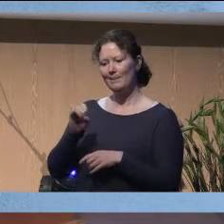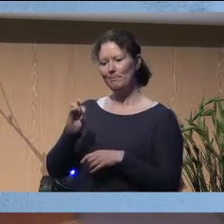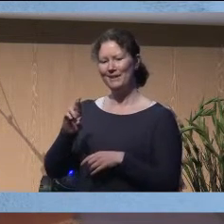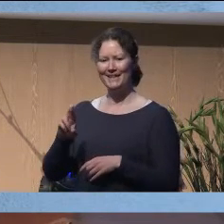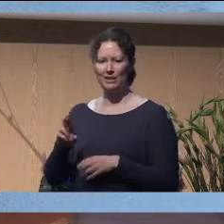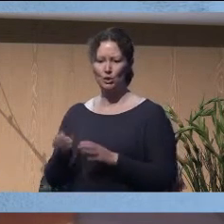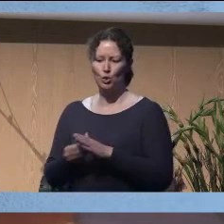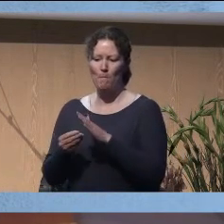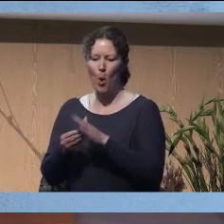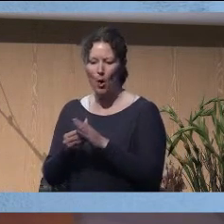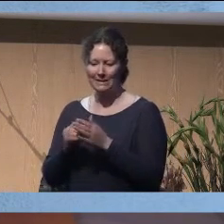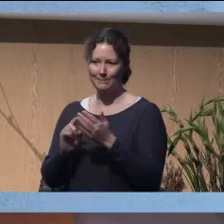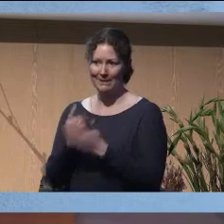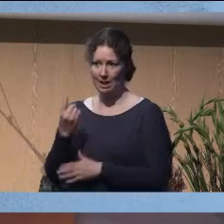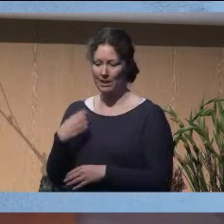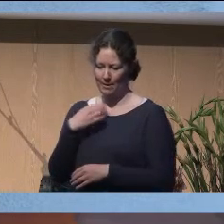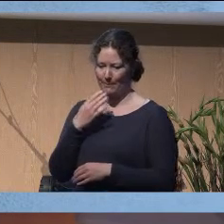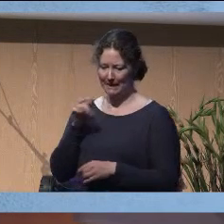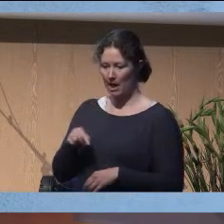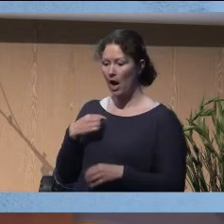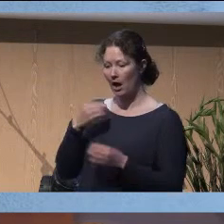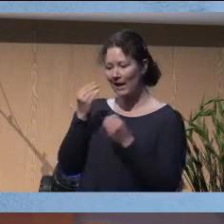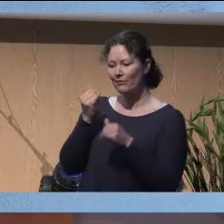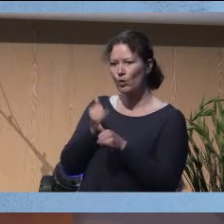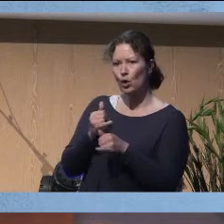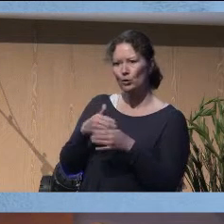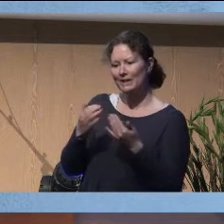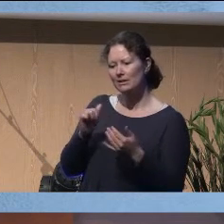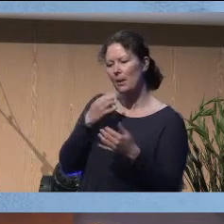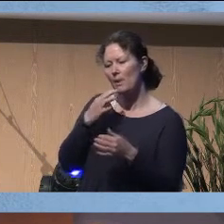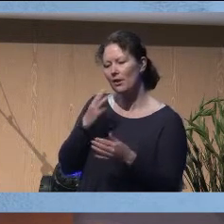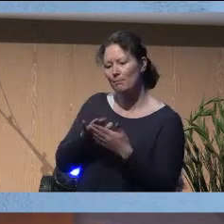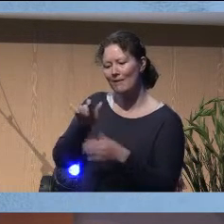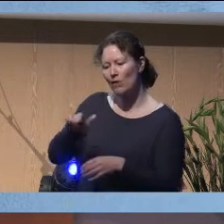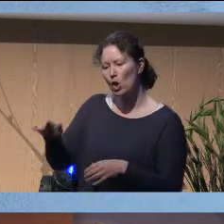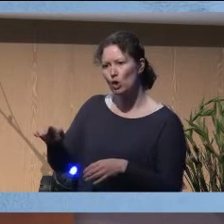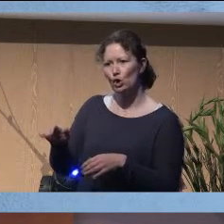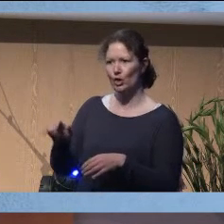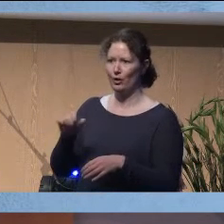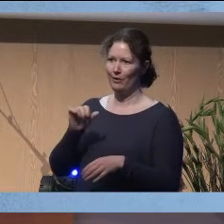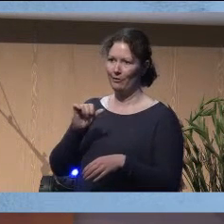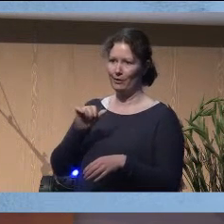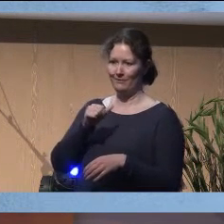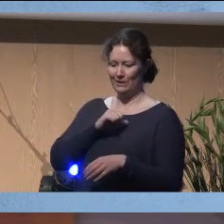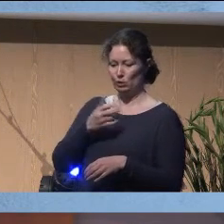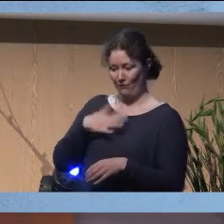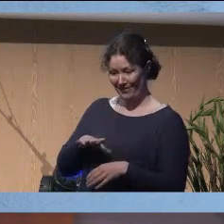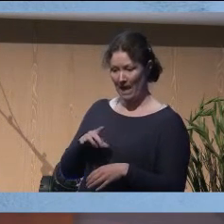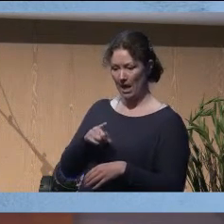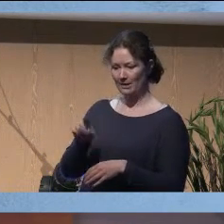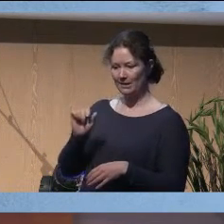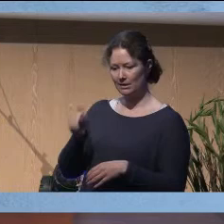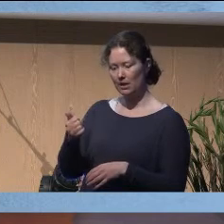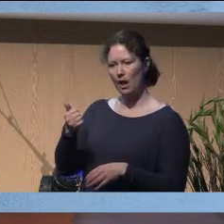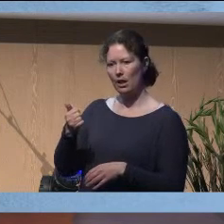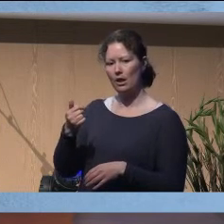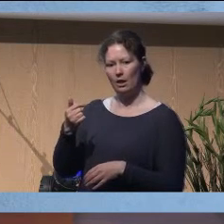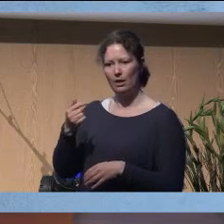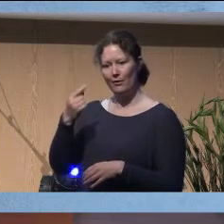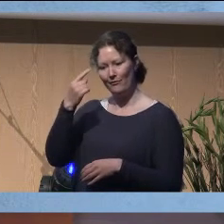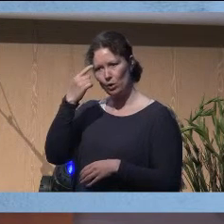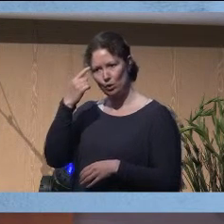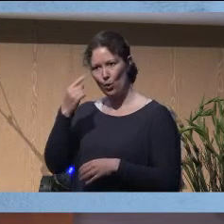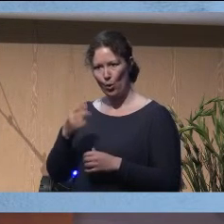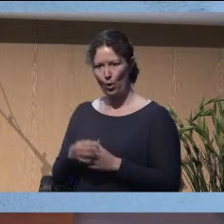har lært noe om hvordan du ikke snakker med folk, for at hvis du vil at de skal skjønne at